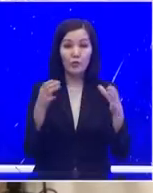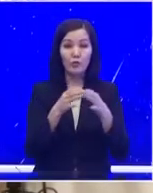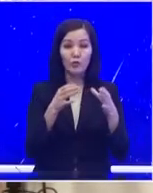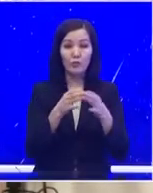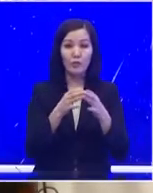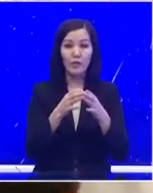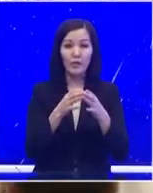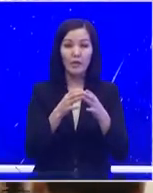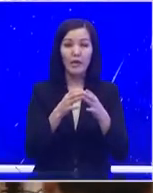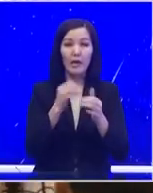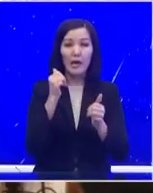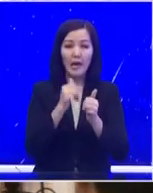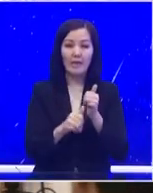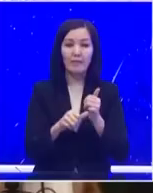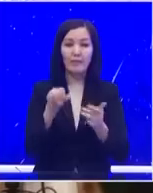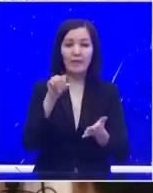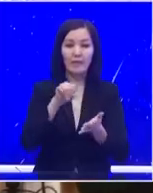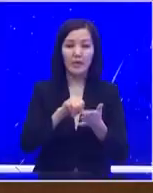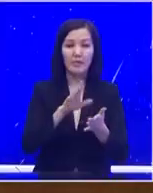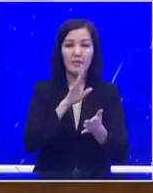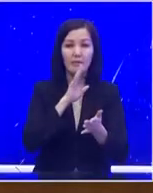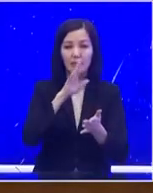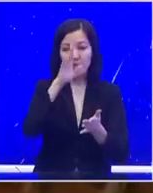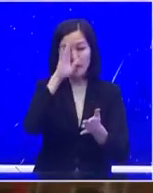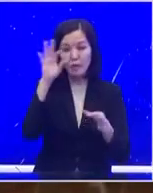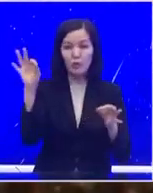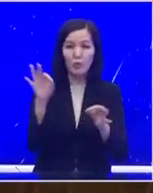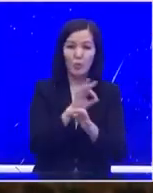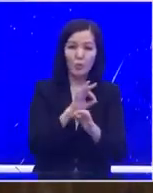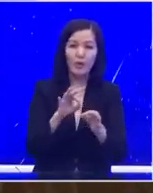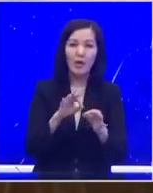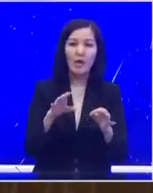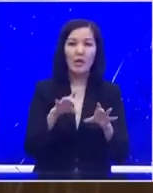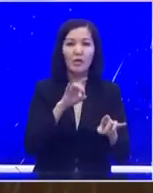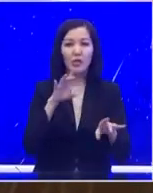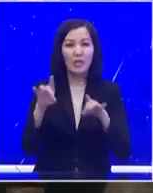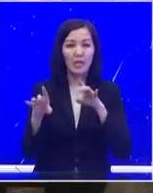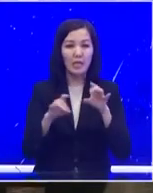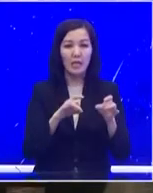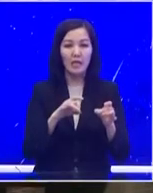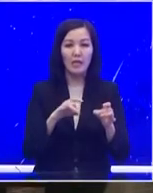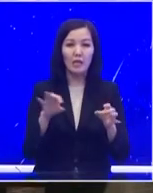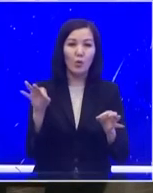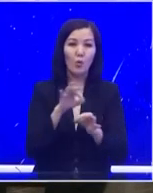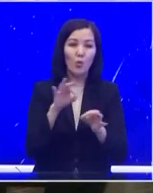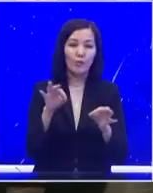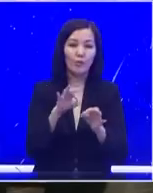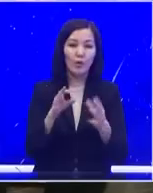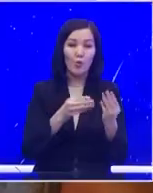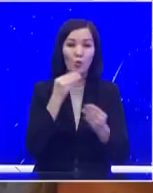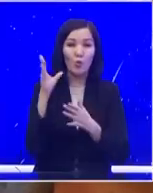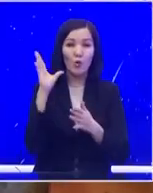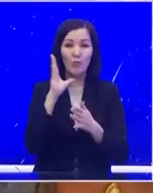бірегейлігі ондағы әрбір өнерпаз бірнеше аспаптың құлағында ойнайды. Оларға аз уақыт ішінде 75 күйді нотасыз